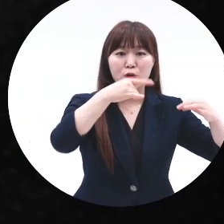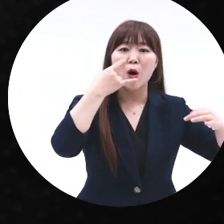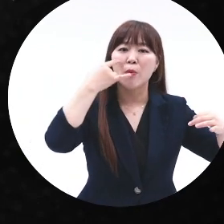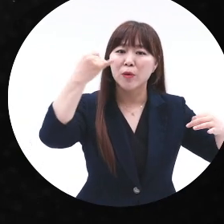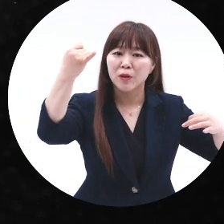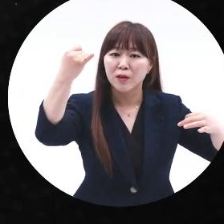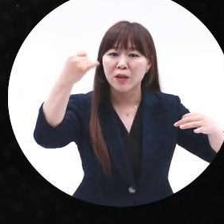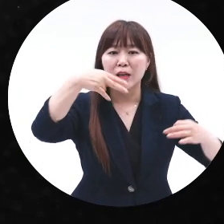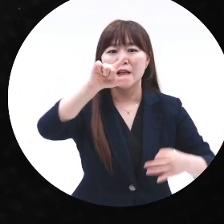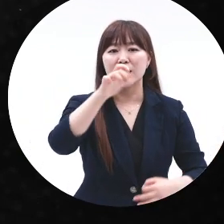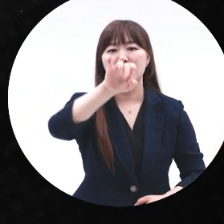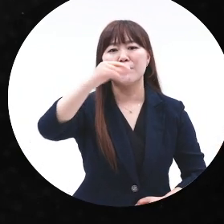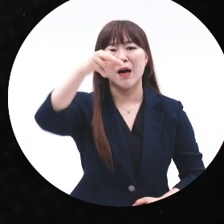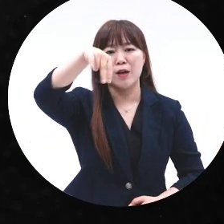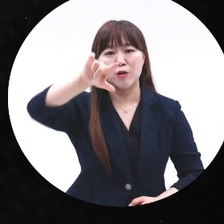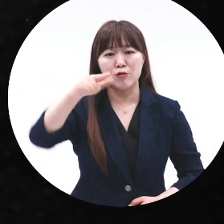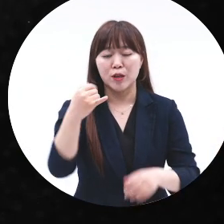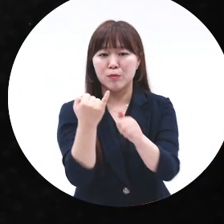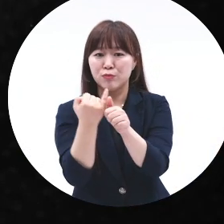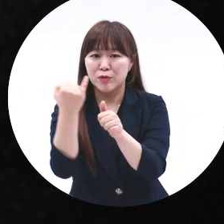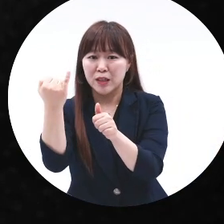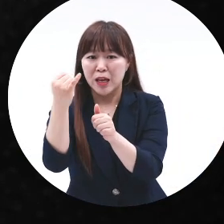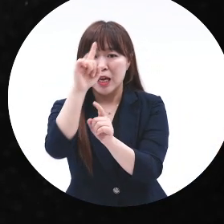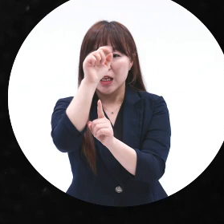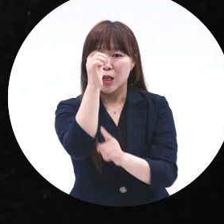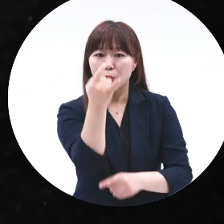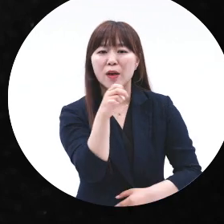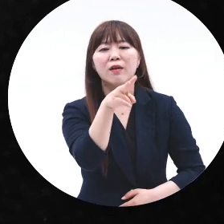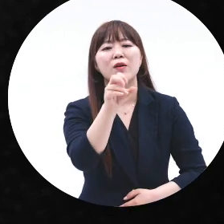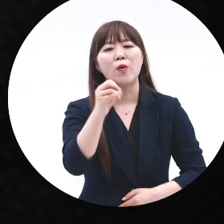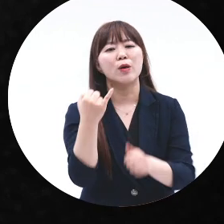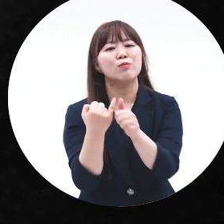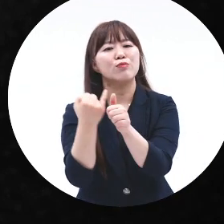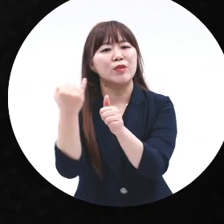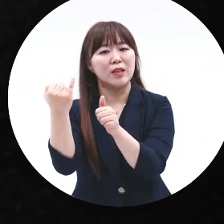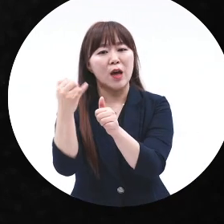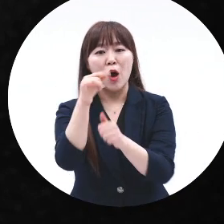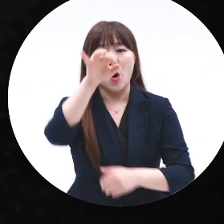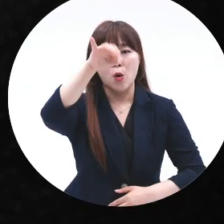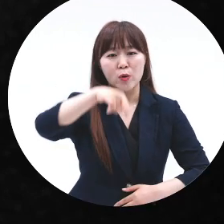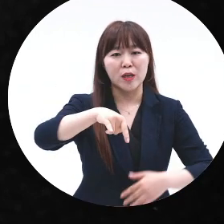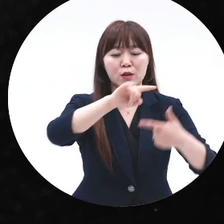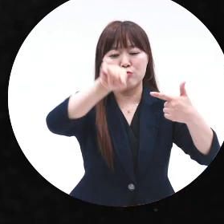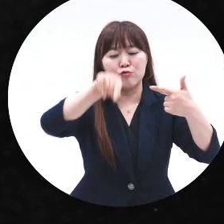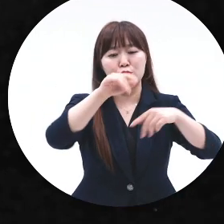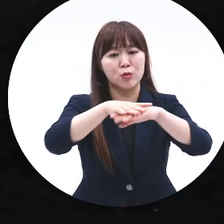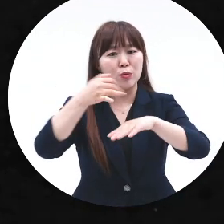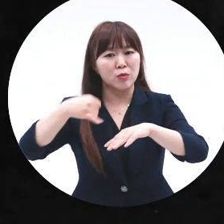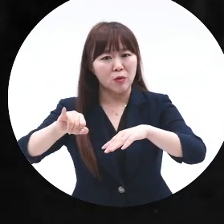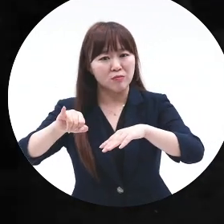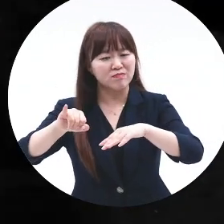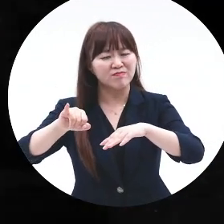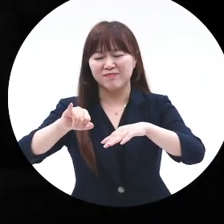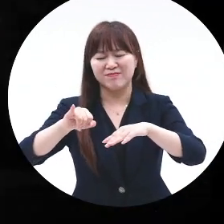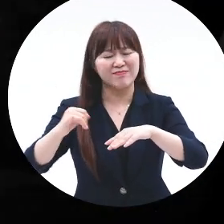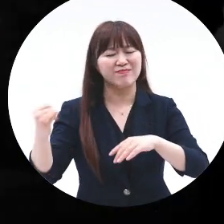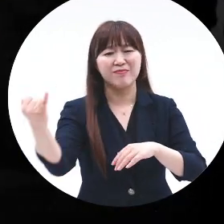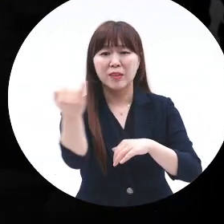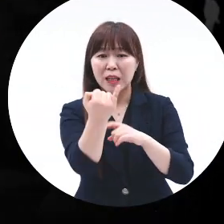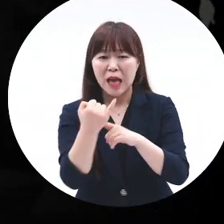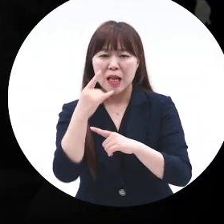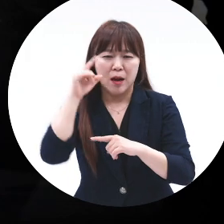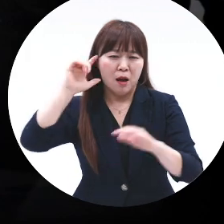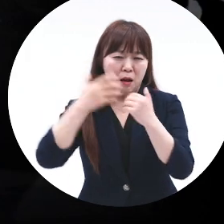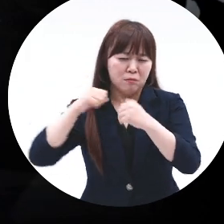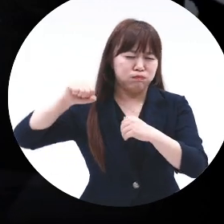어머니로, 신팔균의 부인으로, 이회영의 부인으로, 허위의 재종승녀로. 하지만 그녀들은